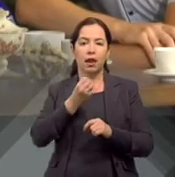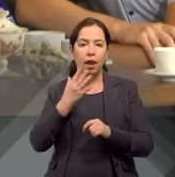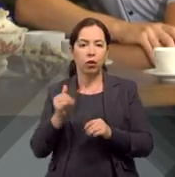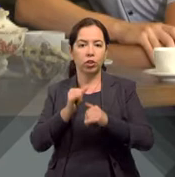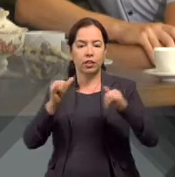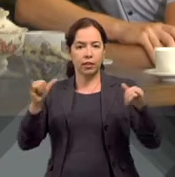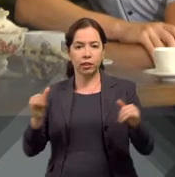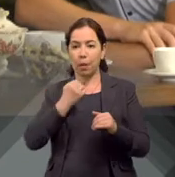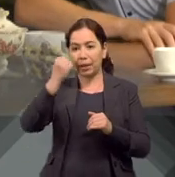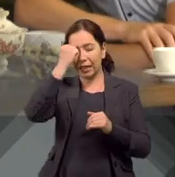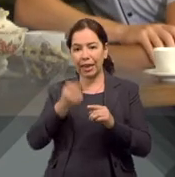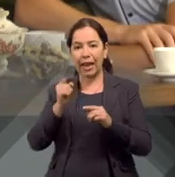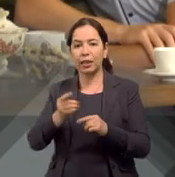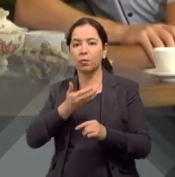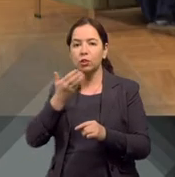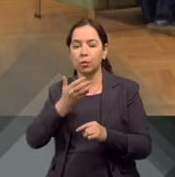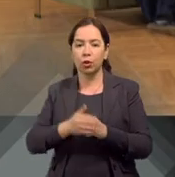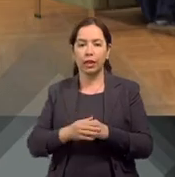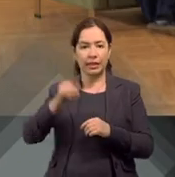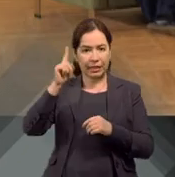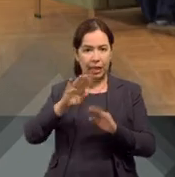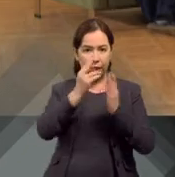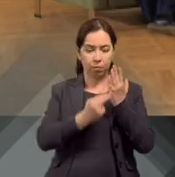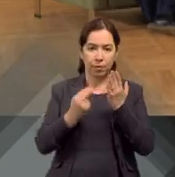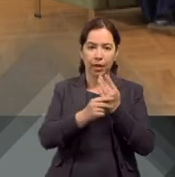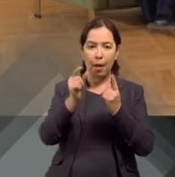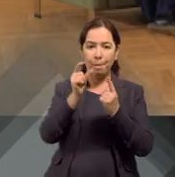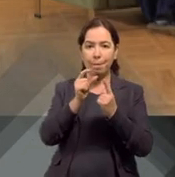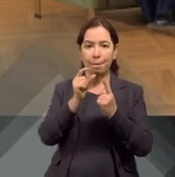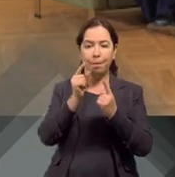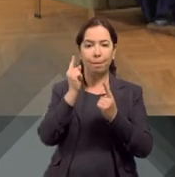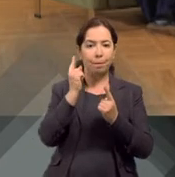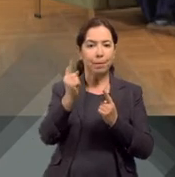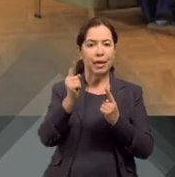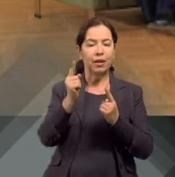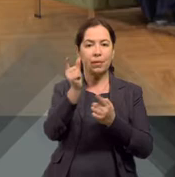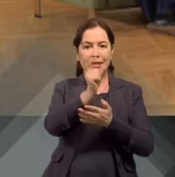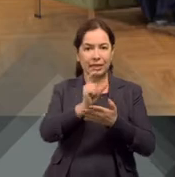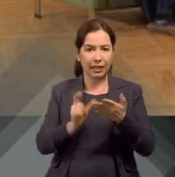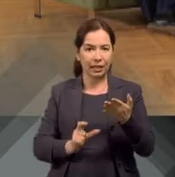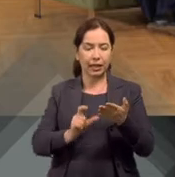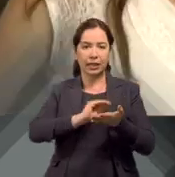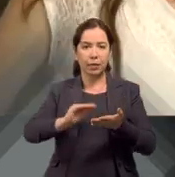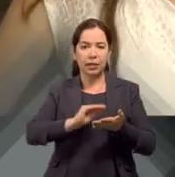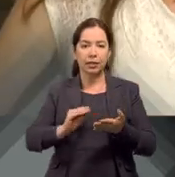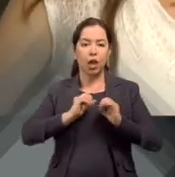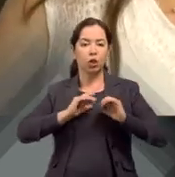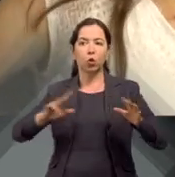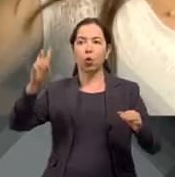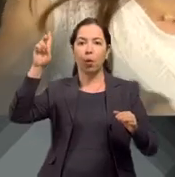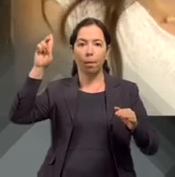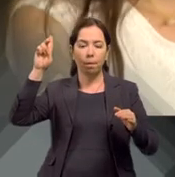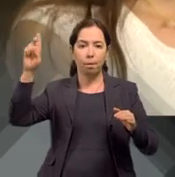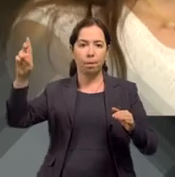благодаря этому теплу. Знаете же, что в Библии в первом стихе, когда написано, что Дух Божий носился над водой, современный